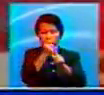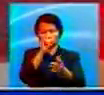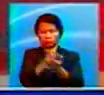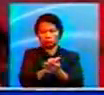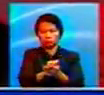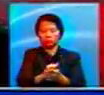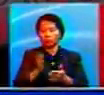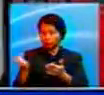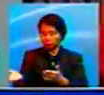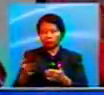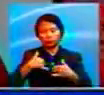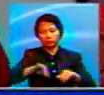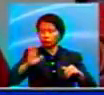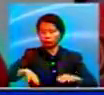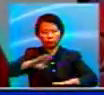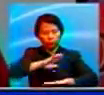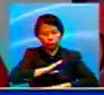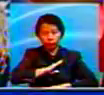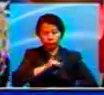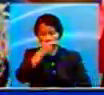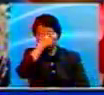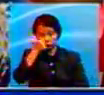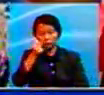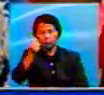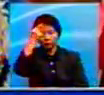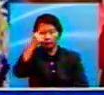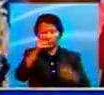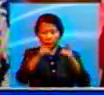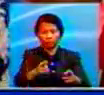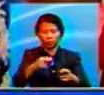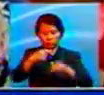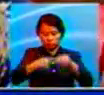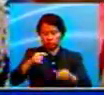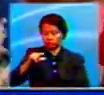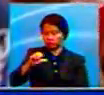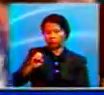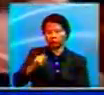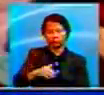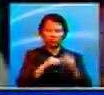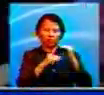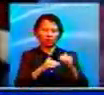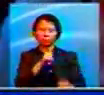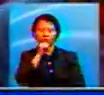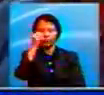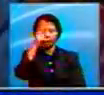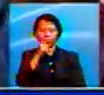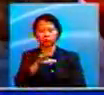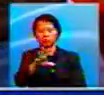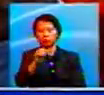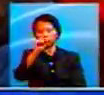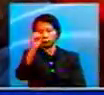berkenaan. Beliau masih belum puas hati memandangkan pemahaman rakyat berhubung GST masih di tahap bawah